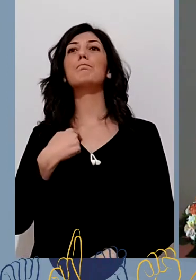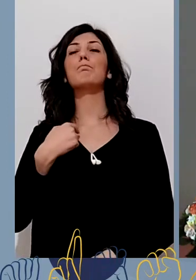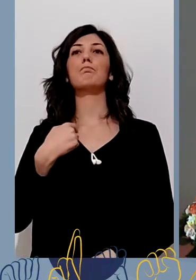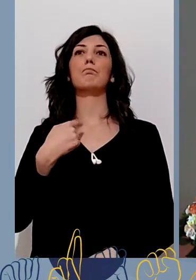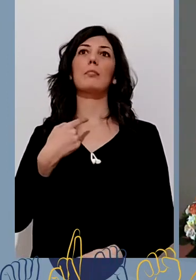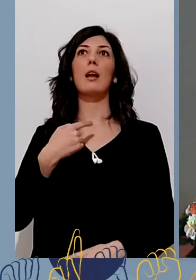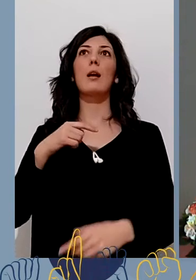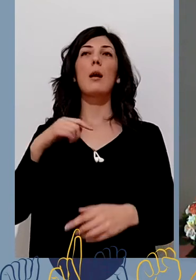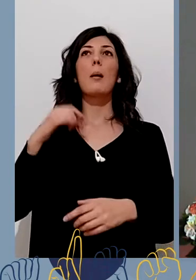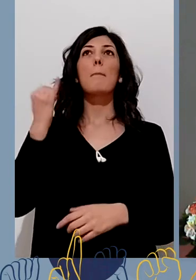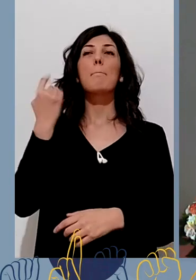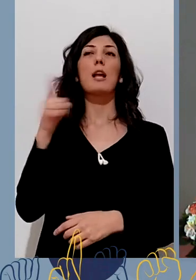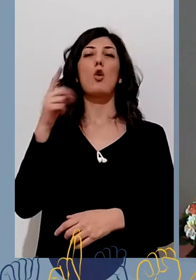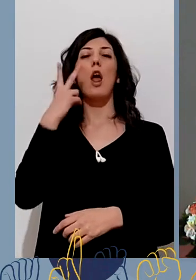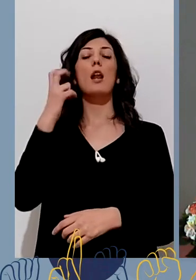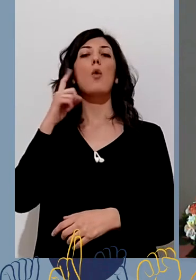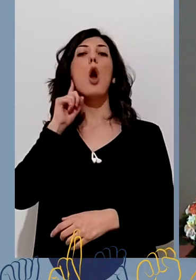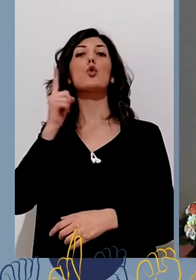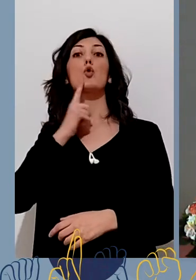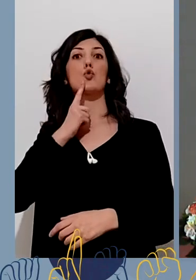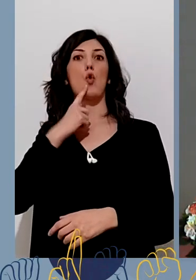vengo comunque dalla LIS,